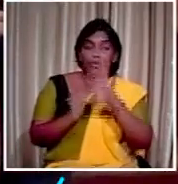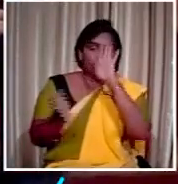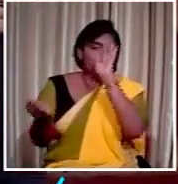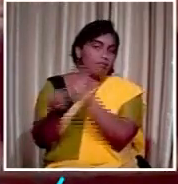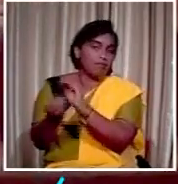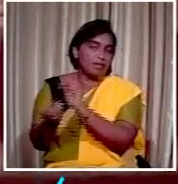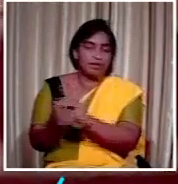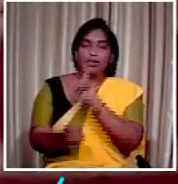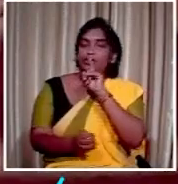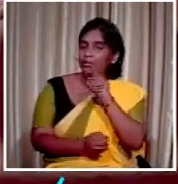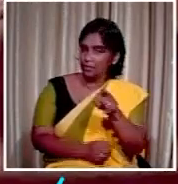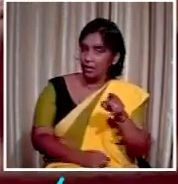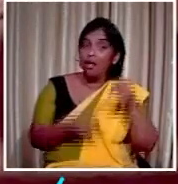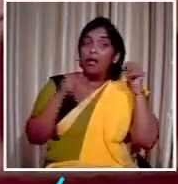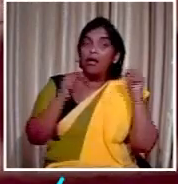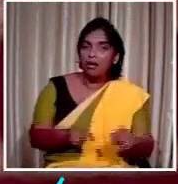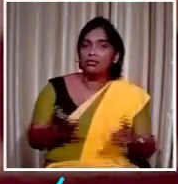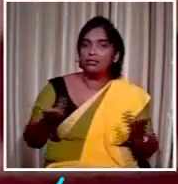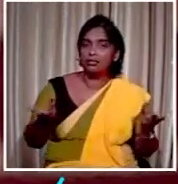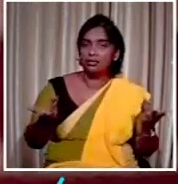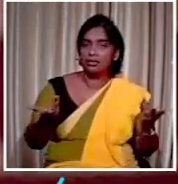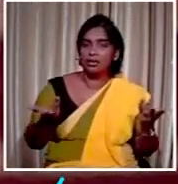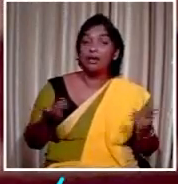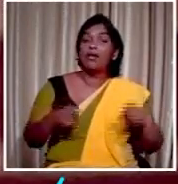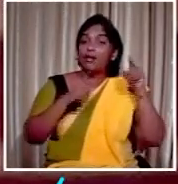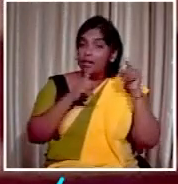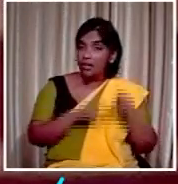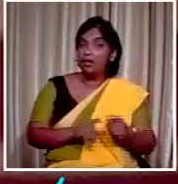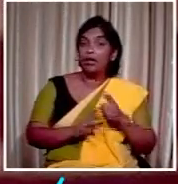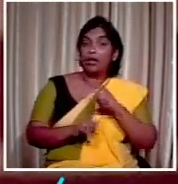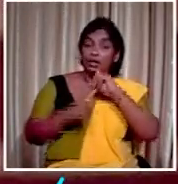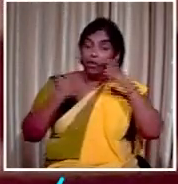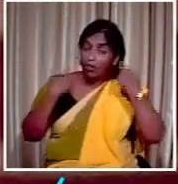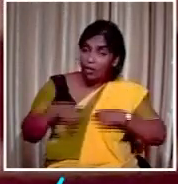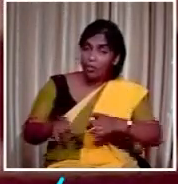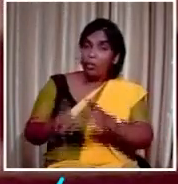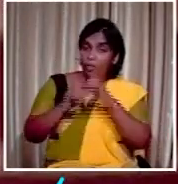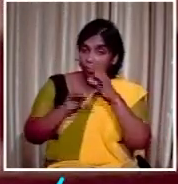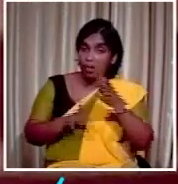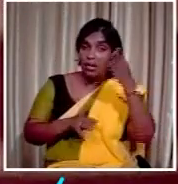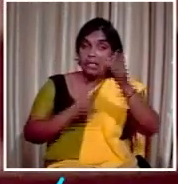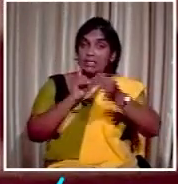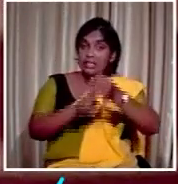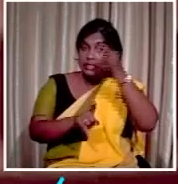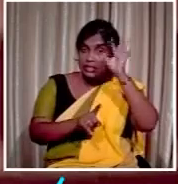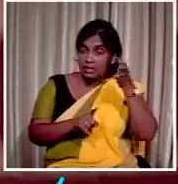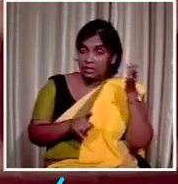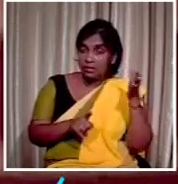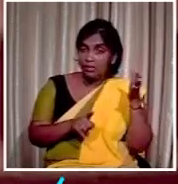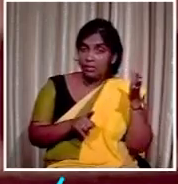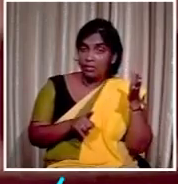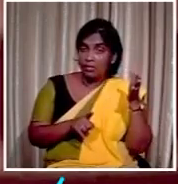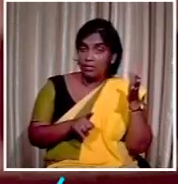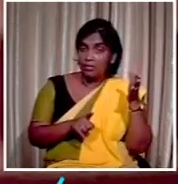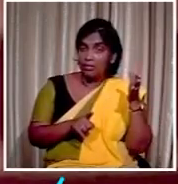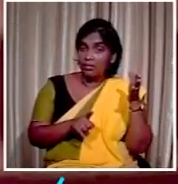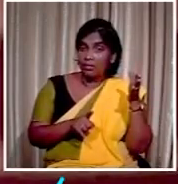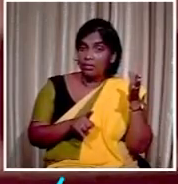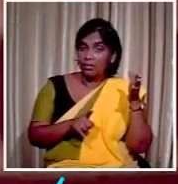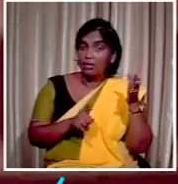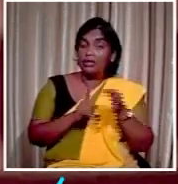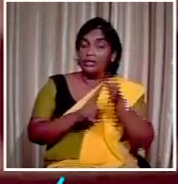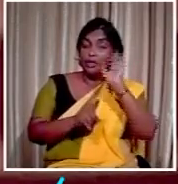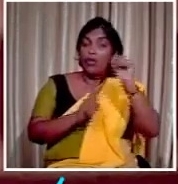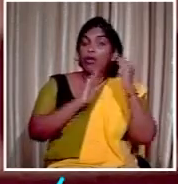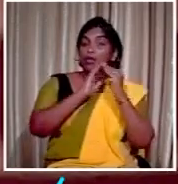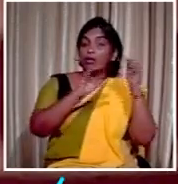කරා අද මොකද්ද ඒ නීතිඥයෝම ඔබතුමාලගේ ජනාධිපති මොකද්ද